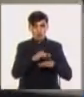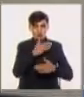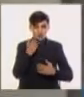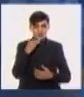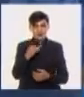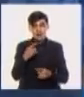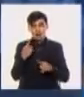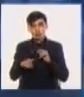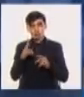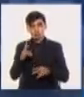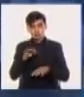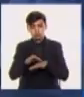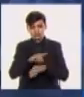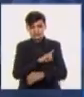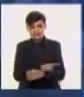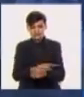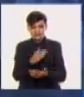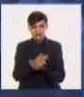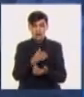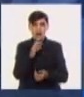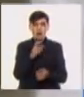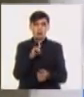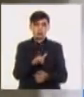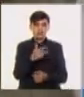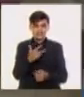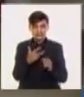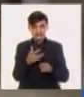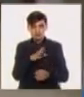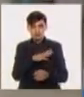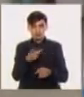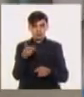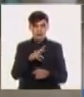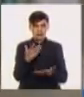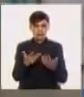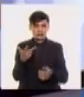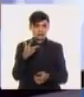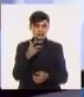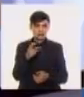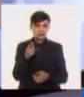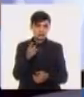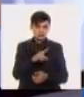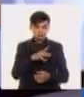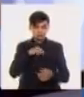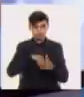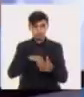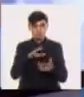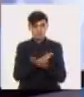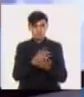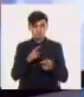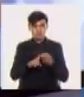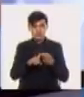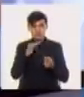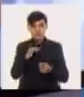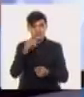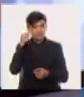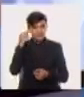они сильно выражены, а у третьих протекают с одним или двумя проявлениями. Китайский ученый заявил,